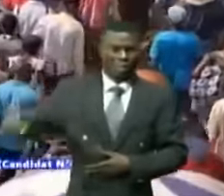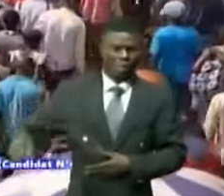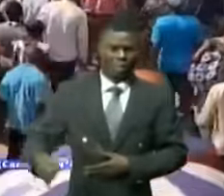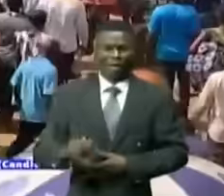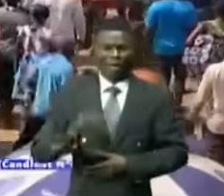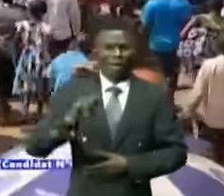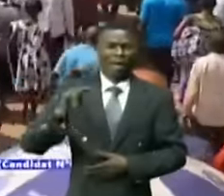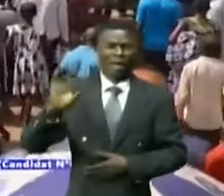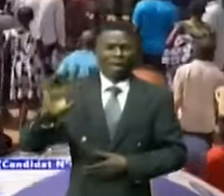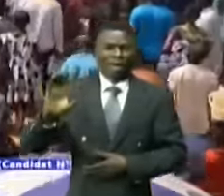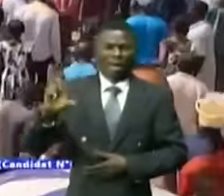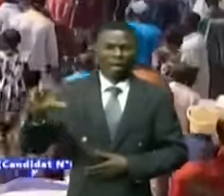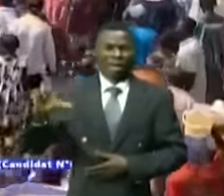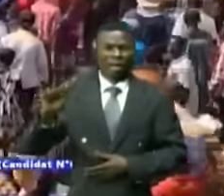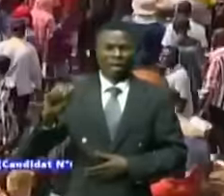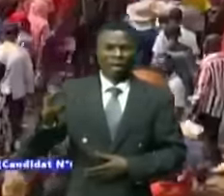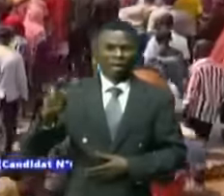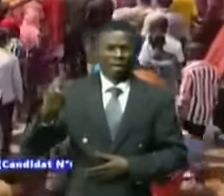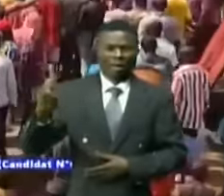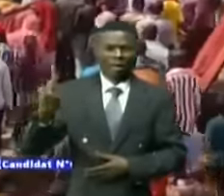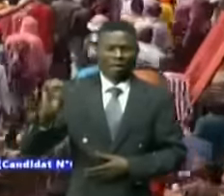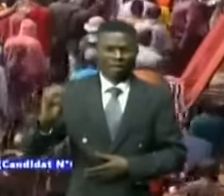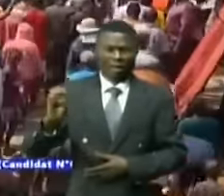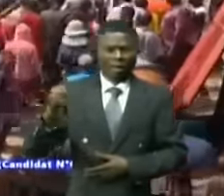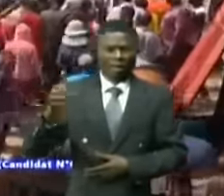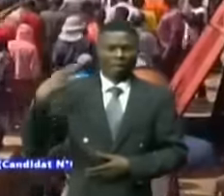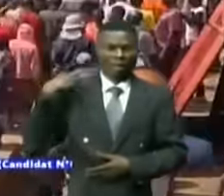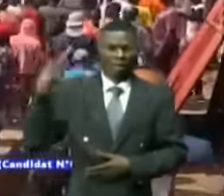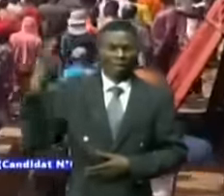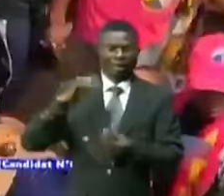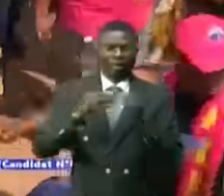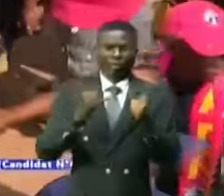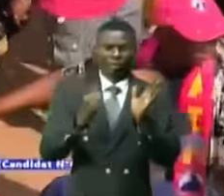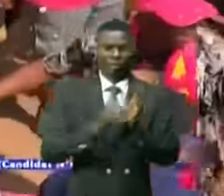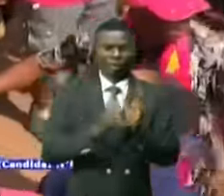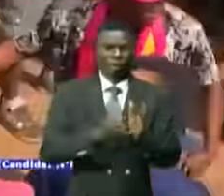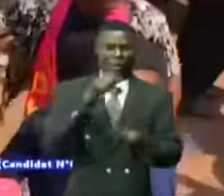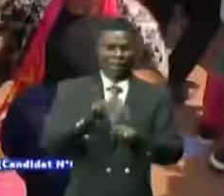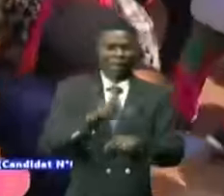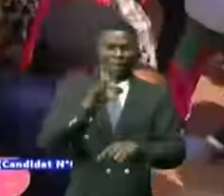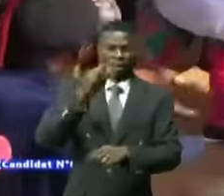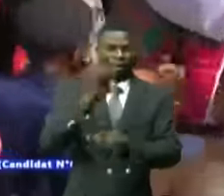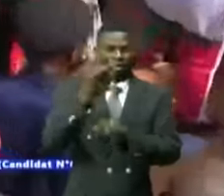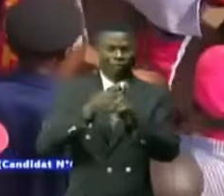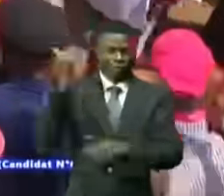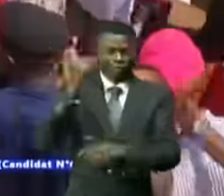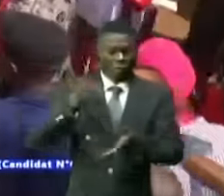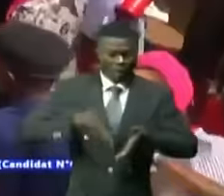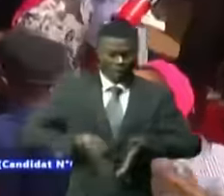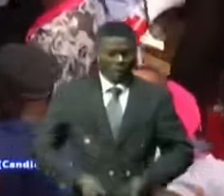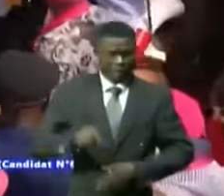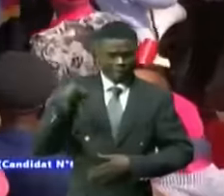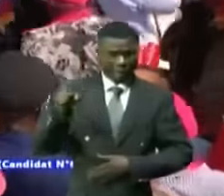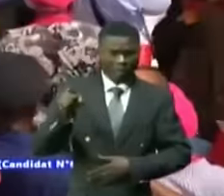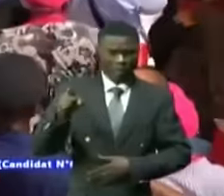Daphné Elico, candidat numéro 6 à la présidentielle du 20 décembre et un fils du terroir.